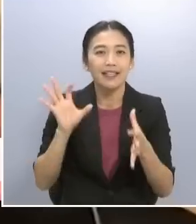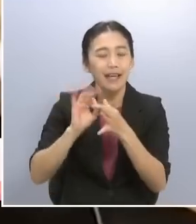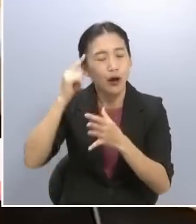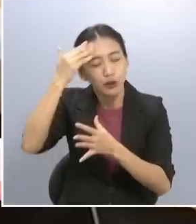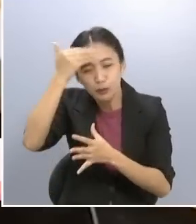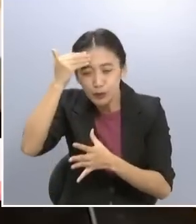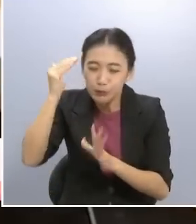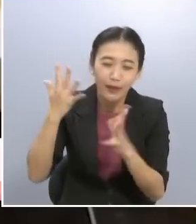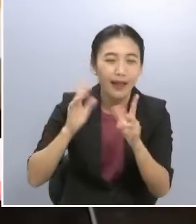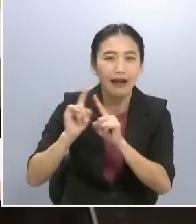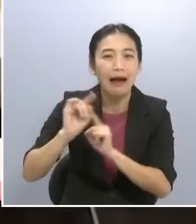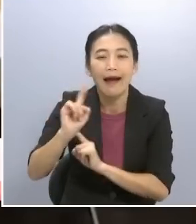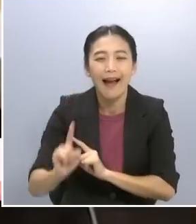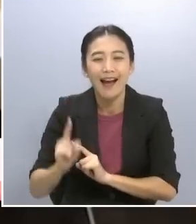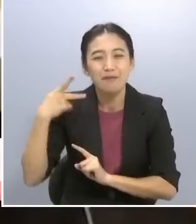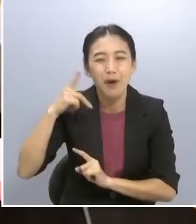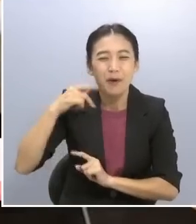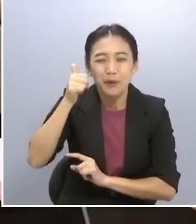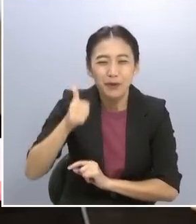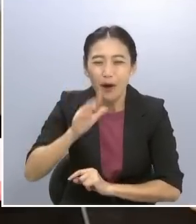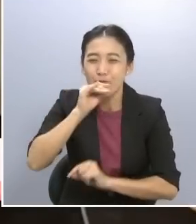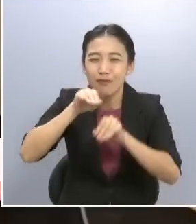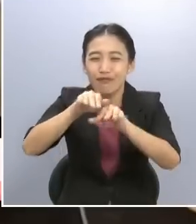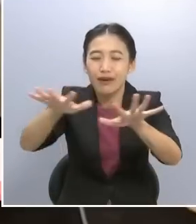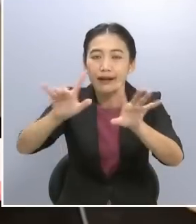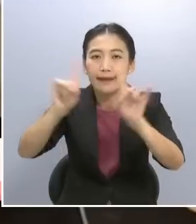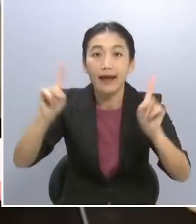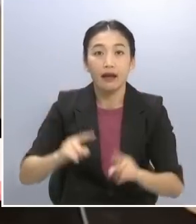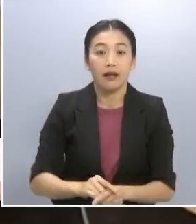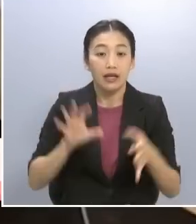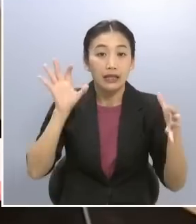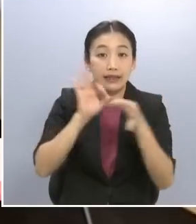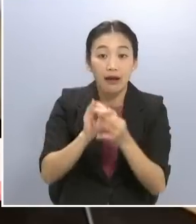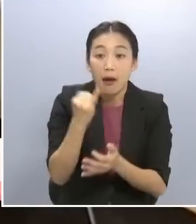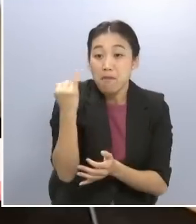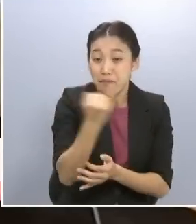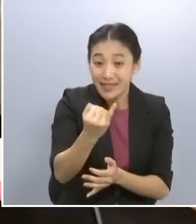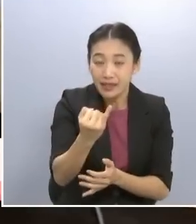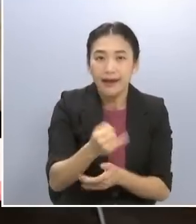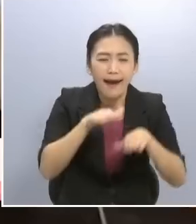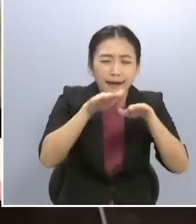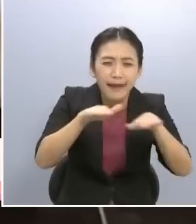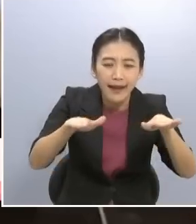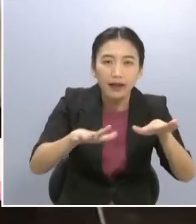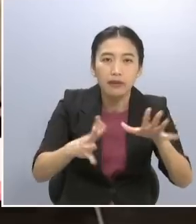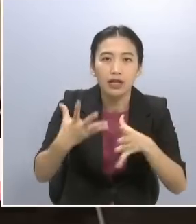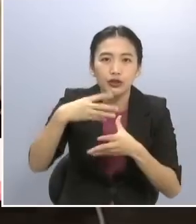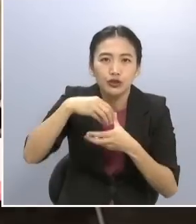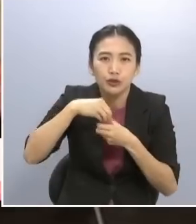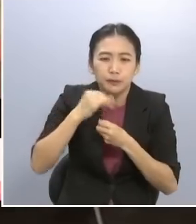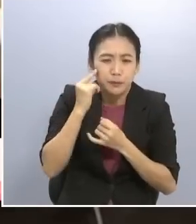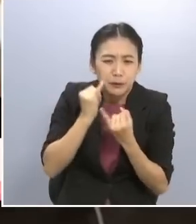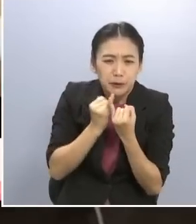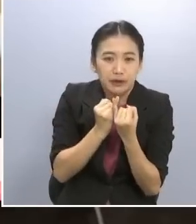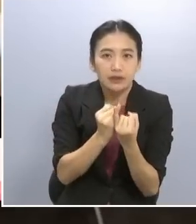เราดูแลได้เฉพาะผู้ประกอบการที่มาขออนุญาต เอาแล้วใครดูแล้วใครดู มันมีส่วนอื่น ใครอ่ะใครส่วนอื่นคือใครอ่ะคุณเป็นคนออกโ